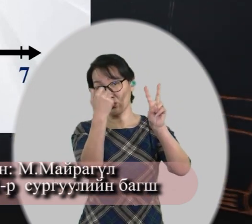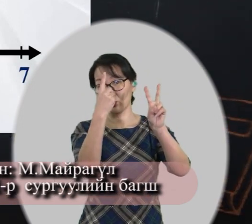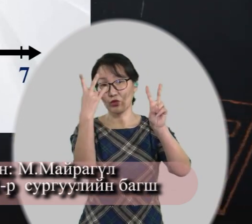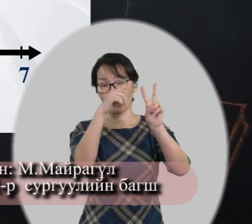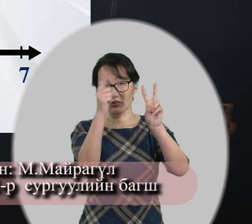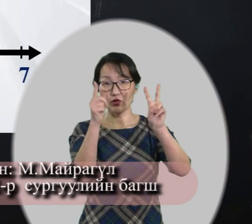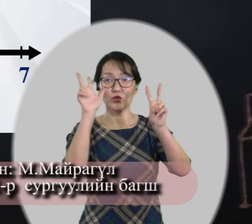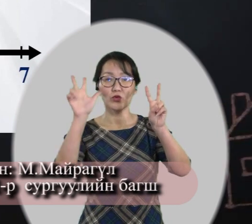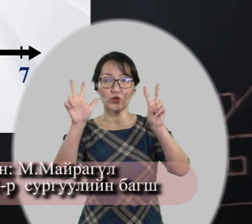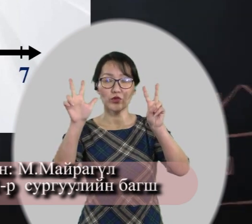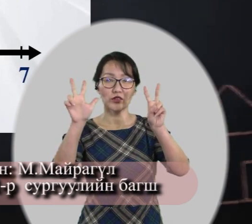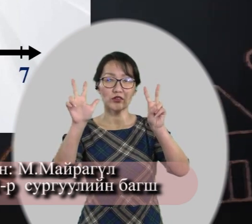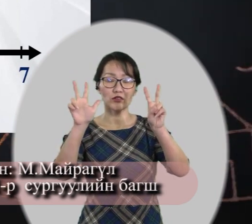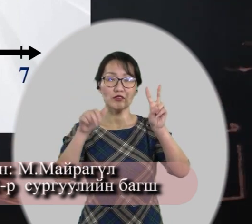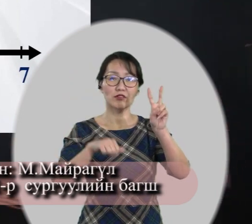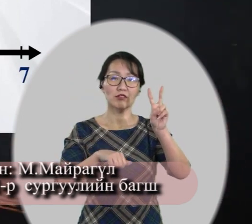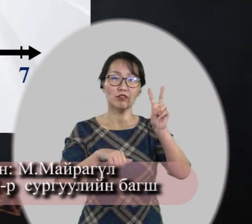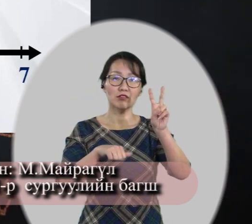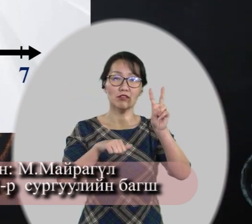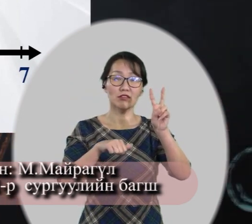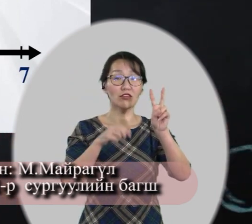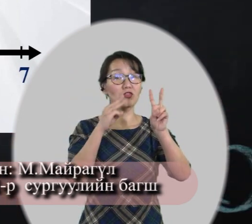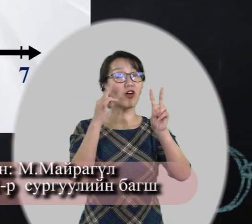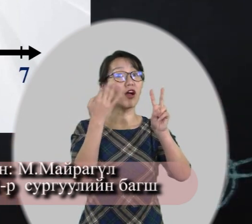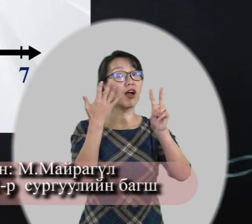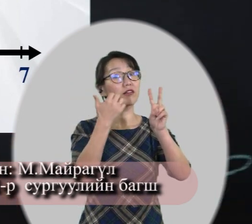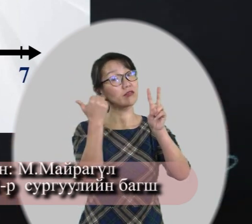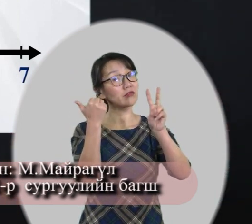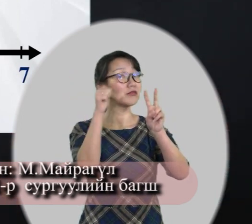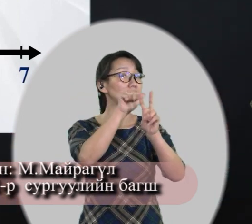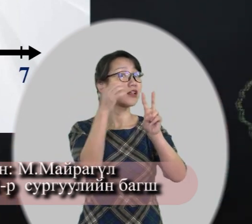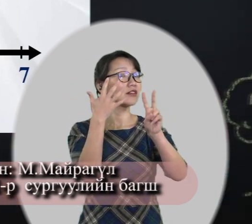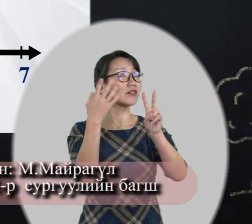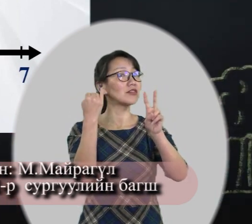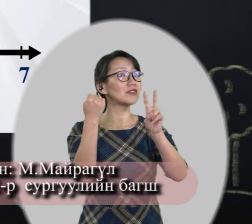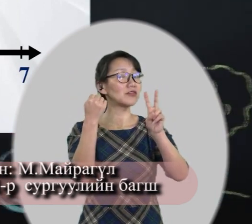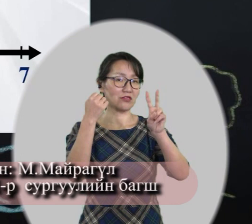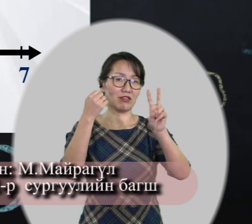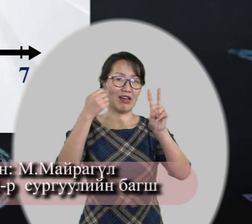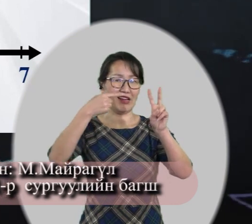Бастапқы нүкте 2. 2-ден солға қарай 3 бірлік жүрген.